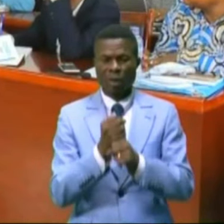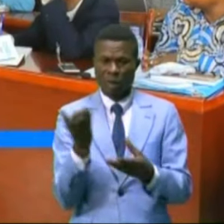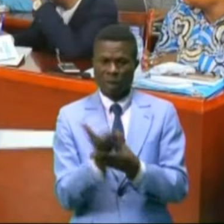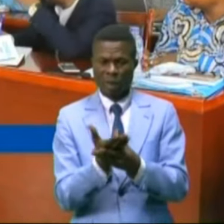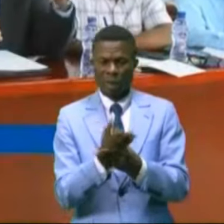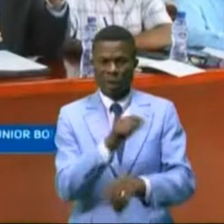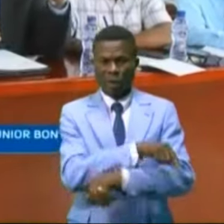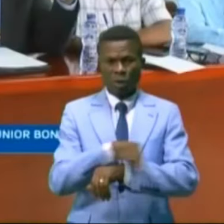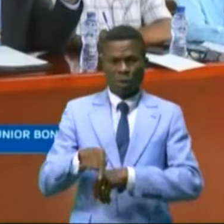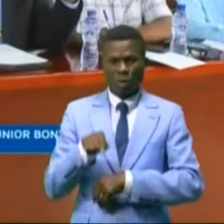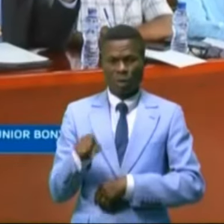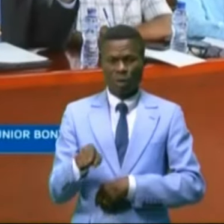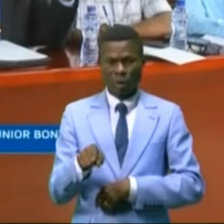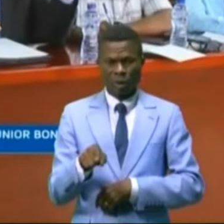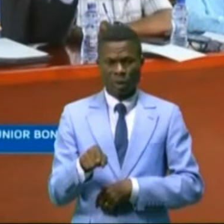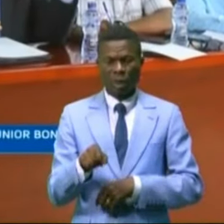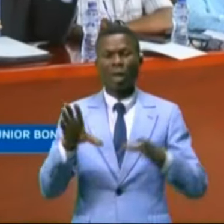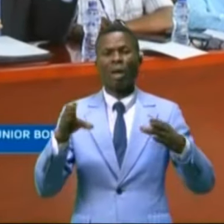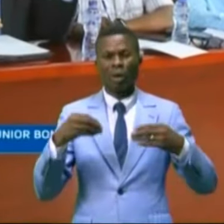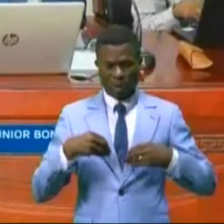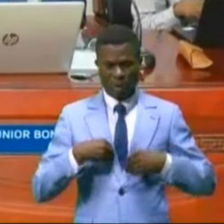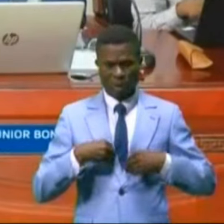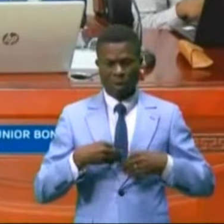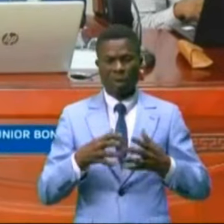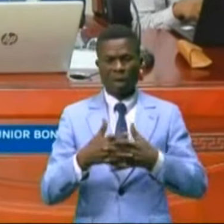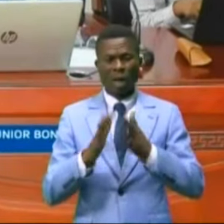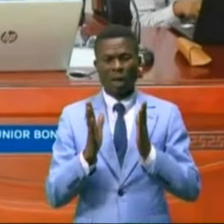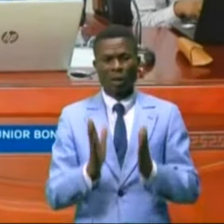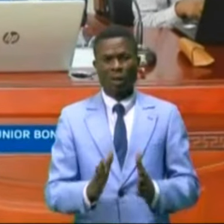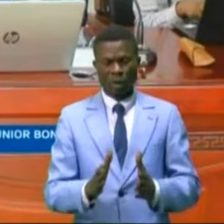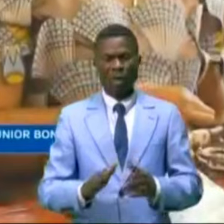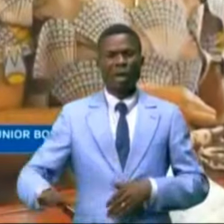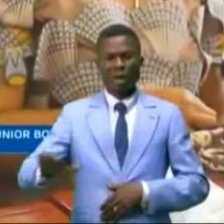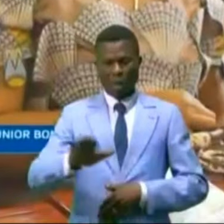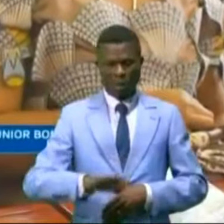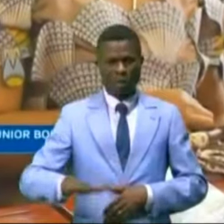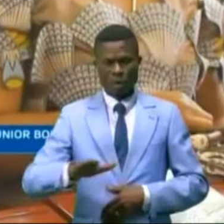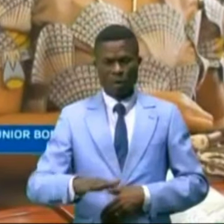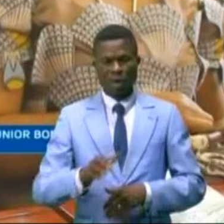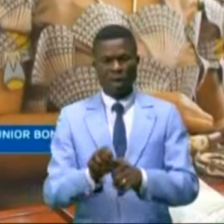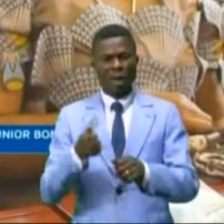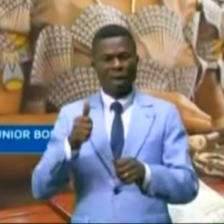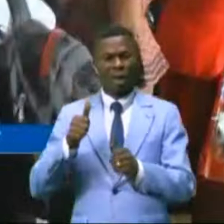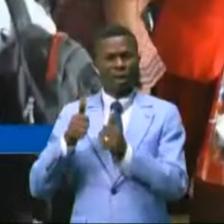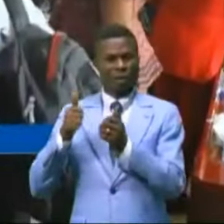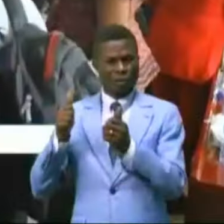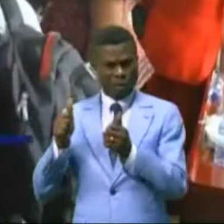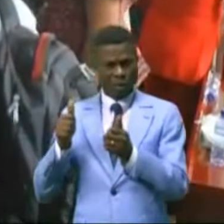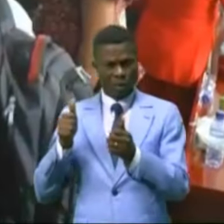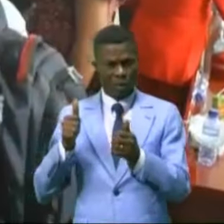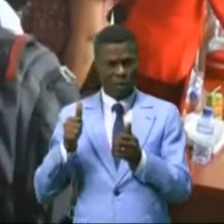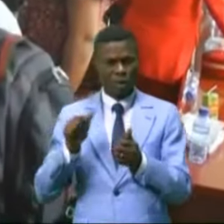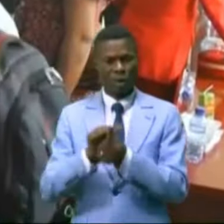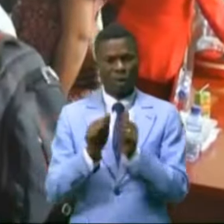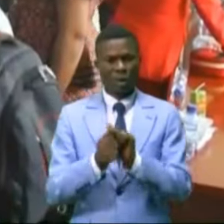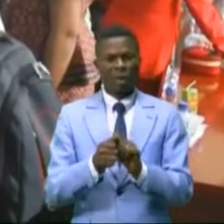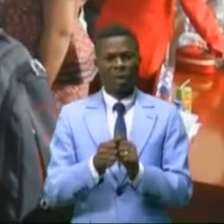administratifs c'est affirmé son appartenance à une nation et éviter ainsi la